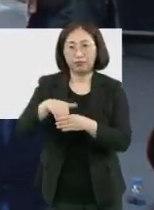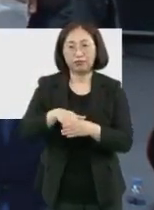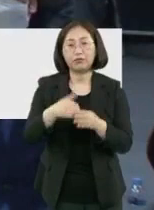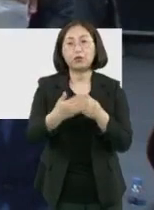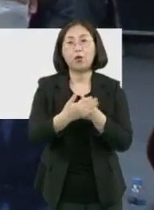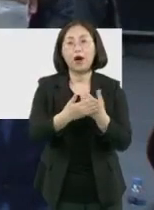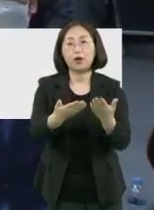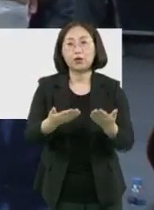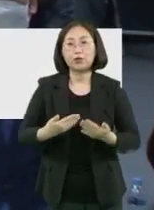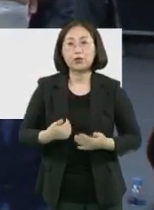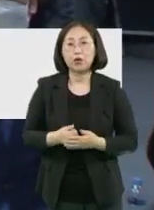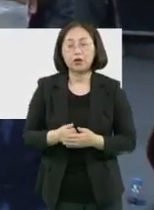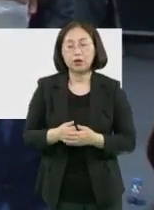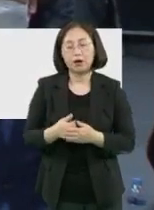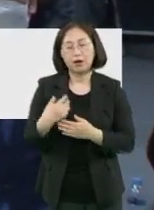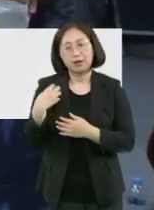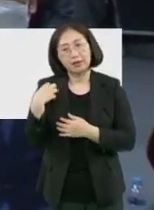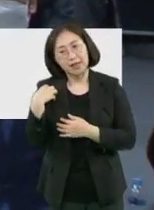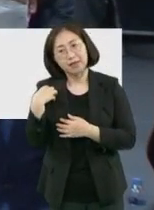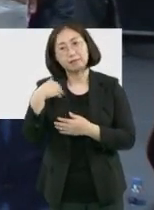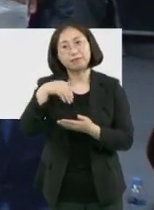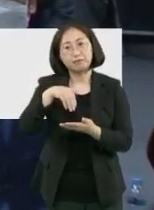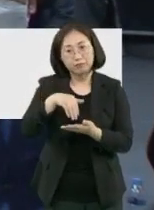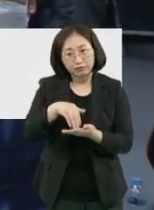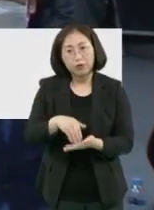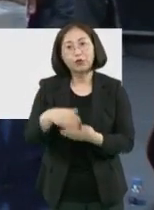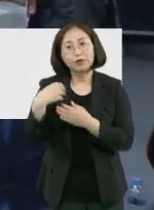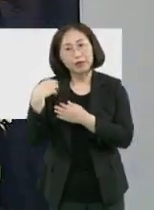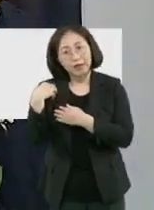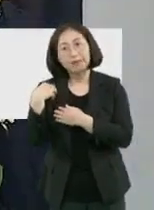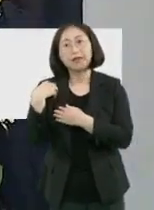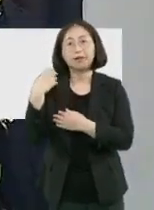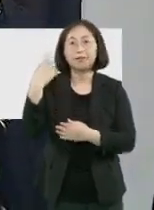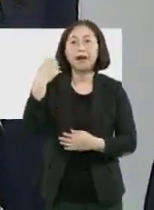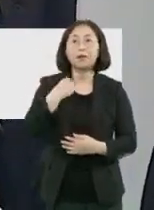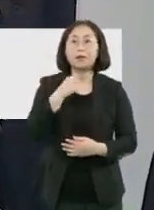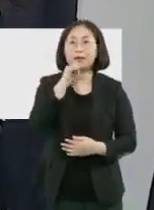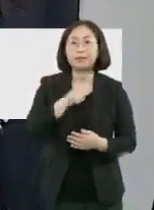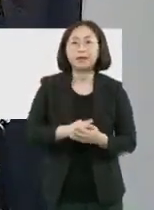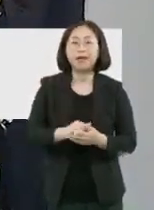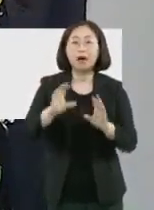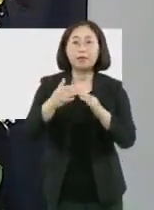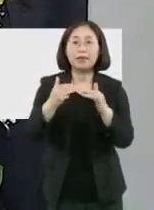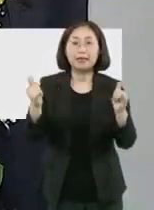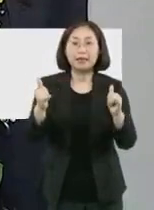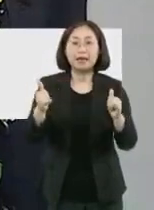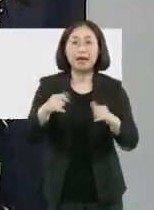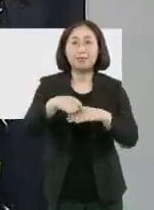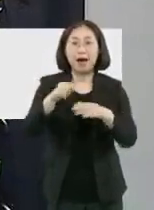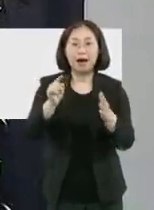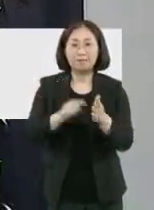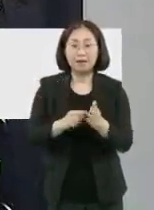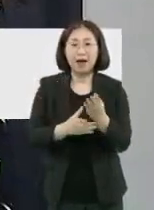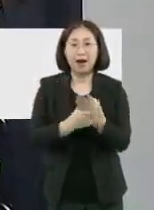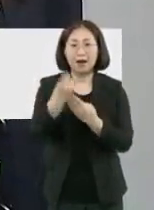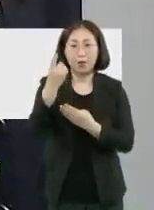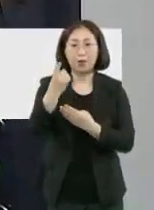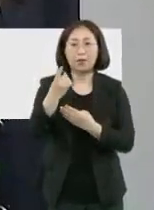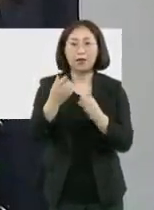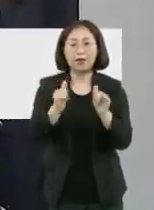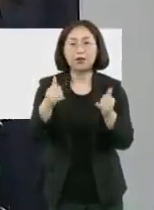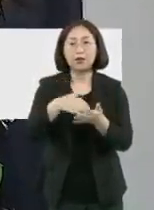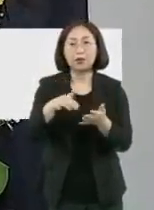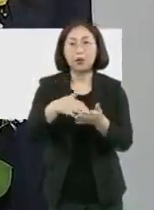생각을 합니다. 무거운 책임감과 함께 국민들의 마음을 하나로 모아서